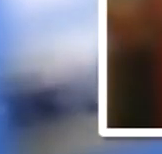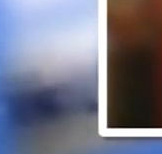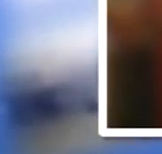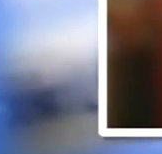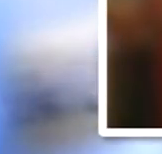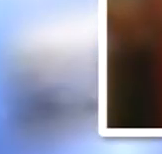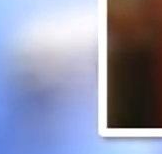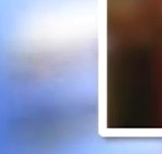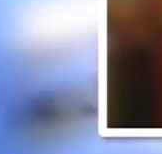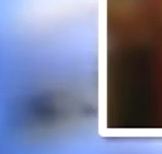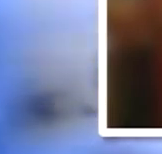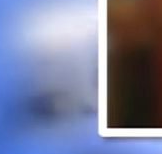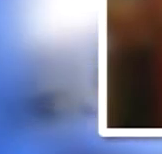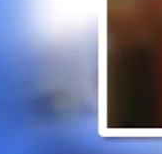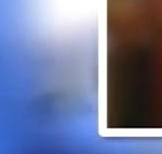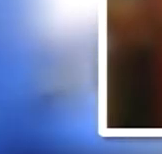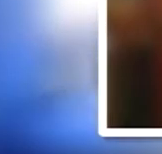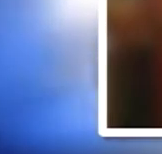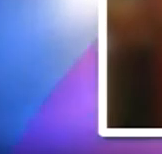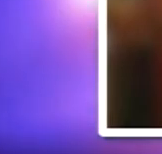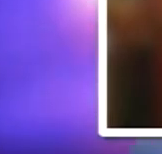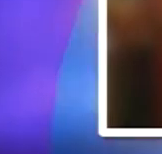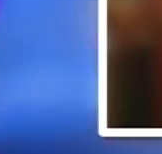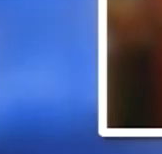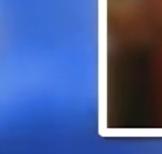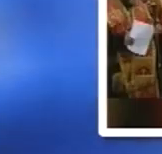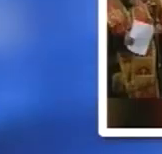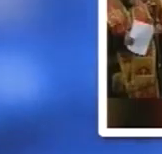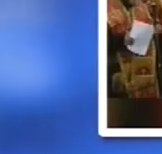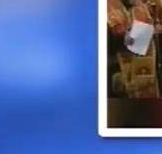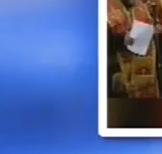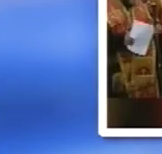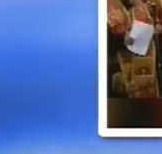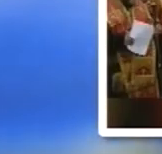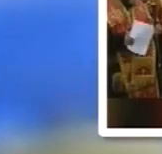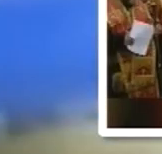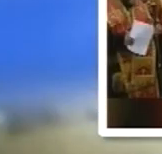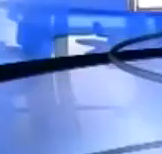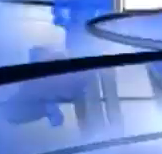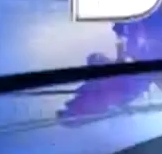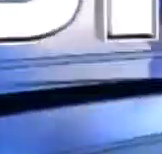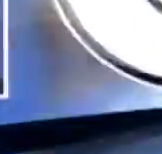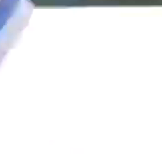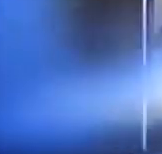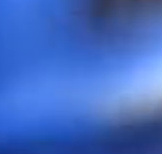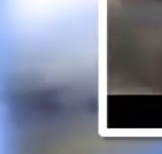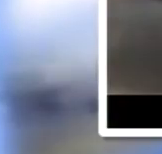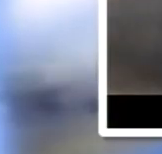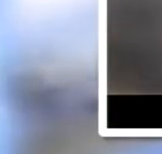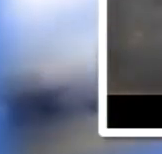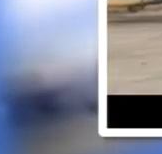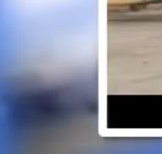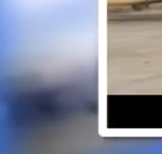Єдиний в Україні меморіал пам'яті жертв псевдособору 1946 року відкрили у Борщівському районі.